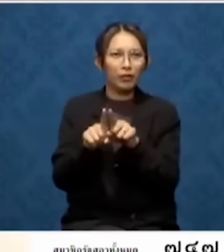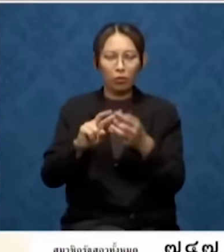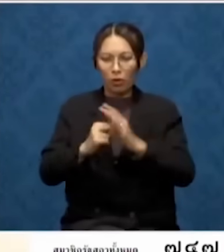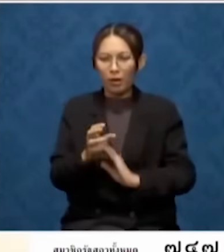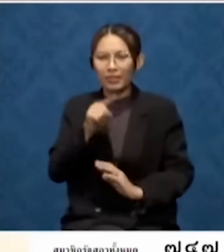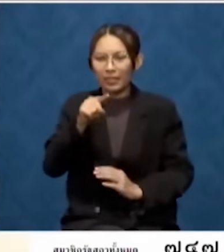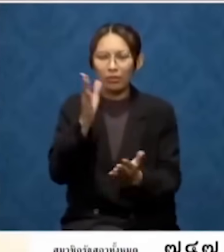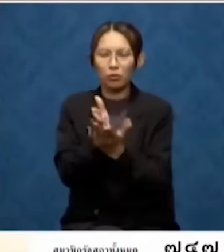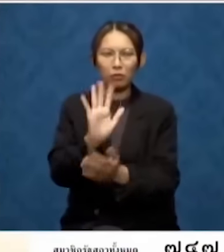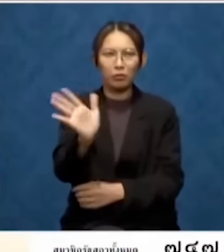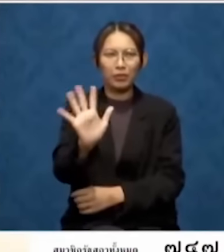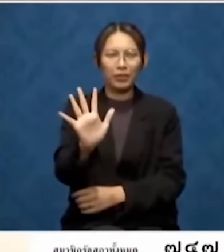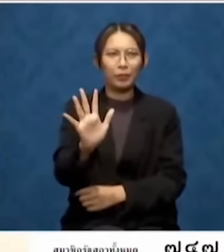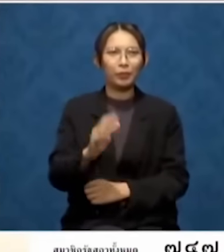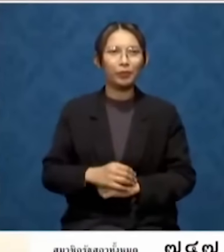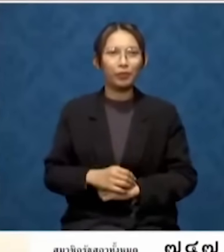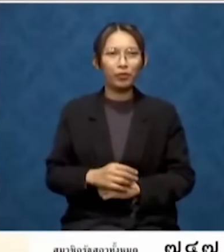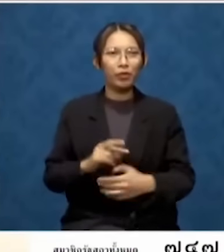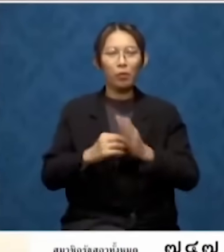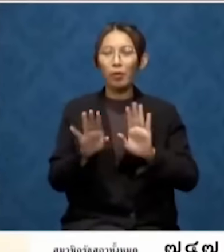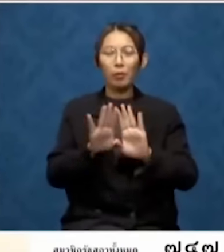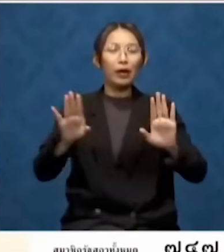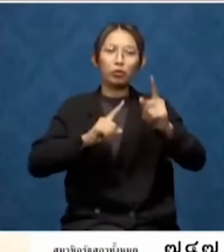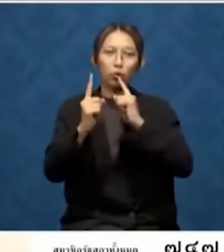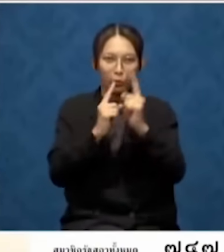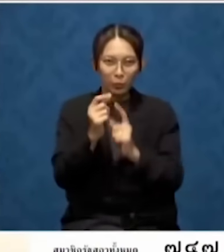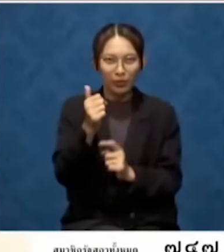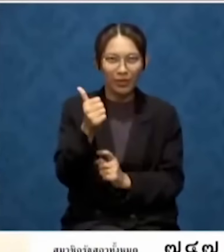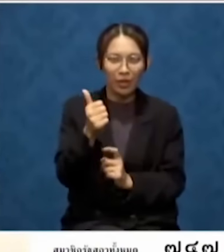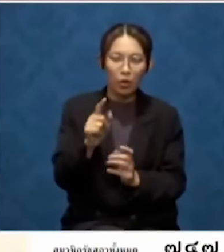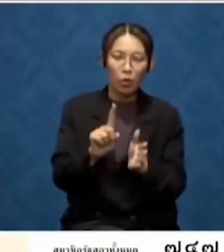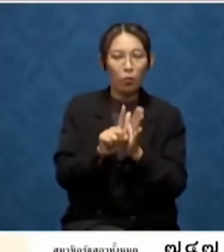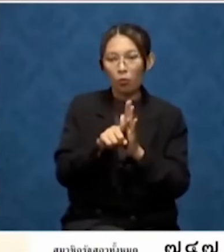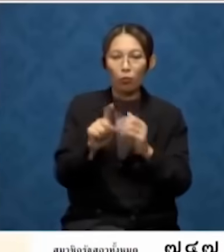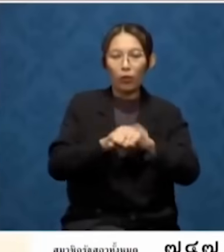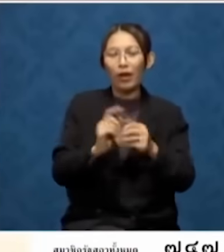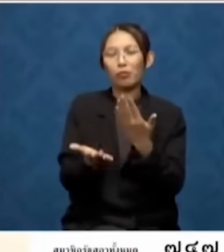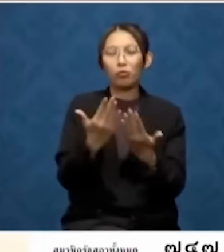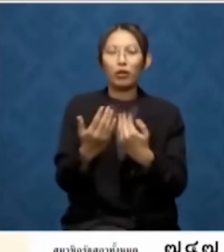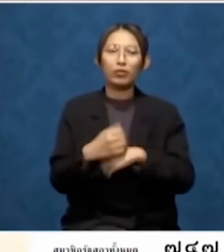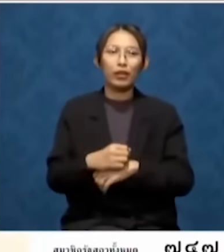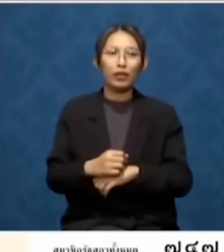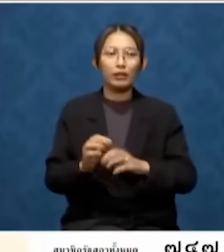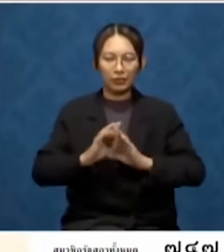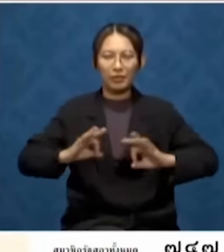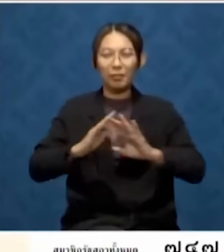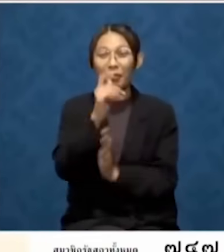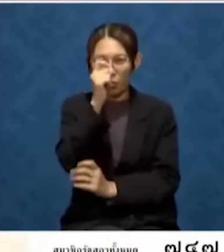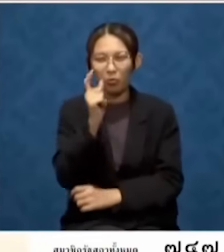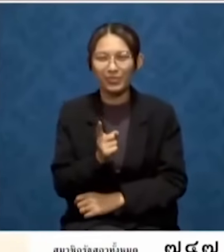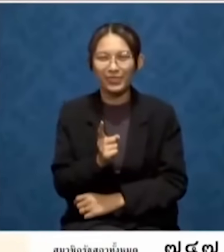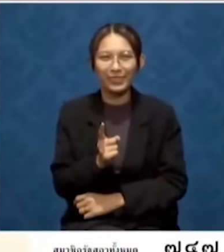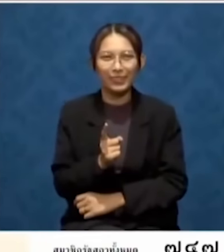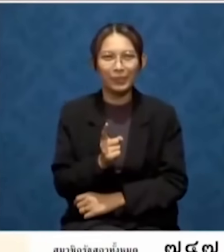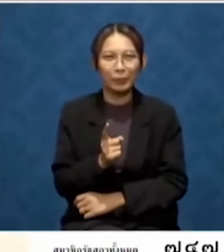ขวางนะครับก็เปิดให้คุยกันไม่ว่าจะเป็น10กว่านาทีก็แล้วแต่เพราะฉะนั้นด้วยความเคารพจริงคุณชัยครับ